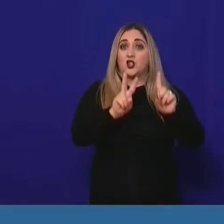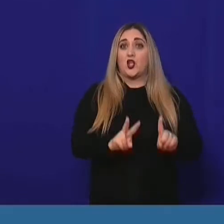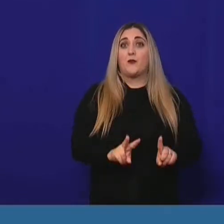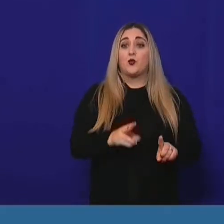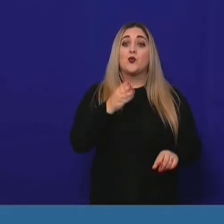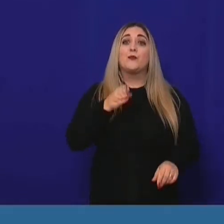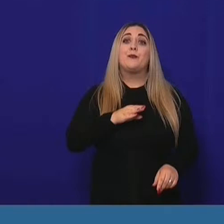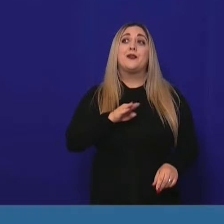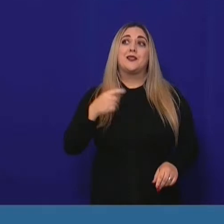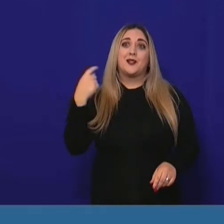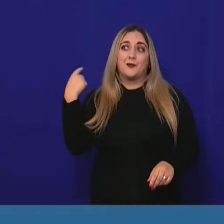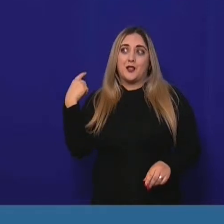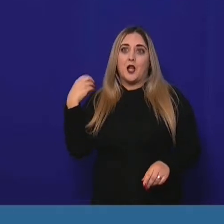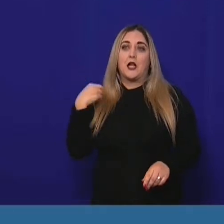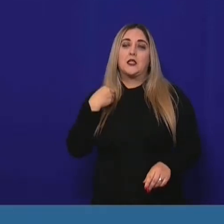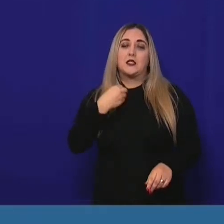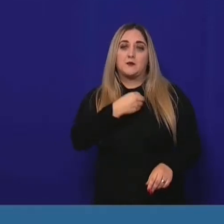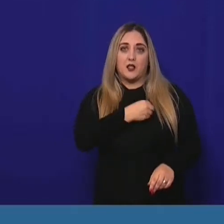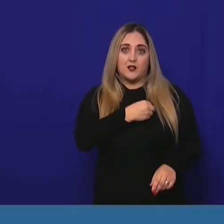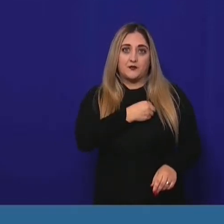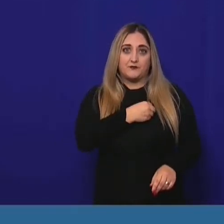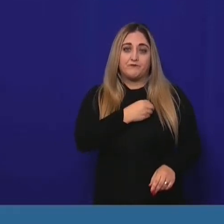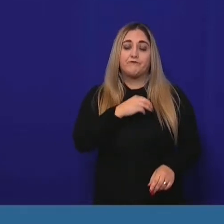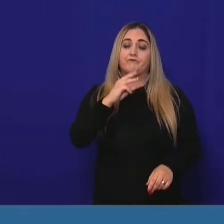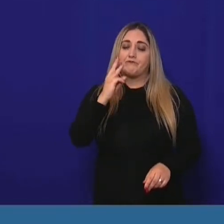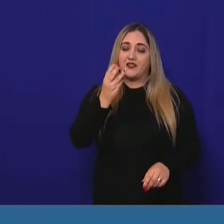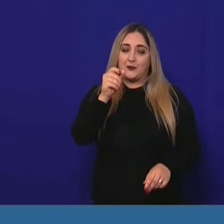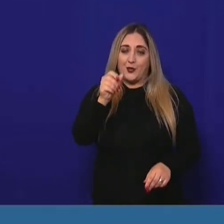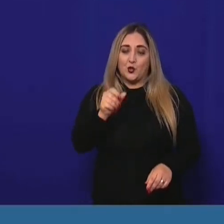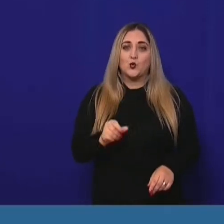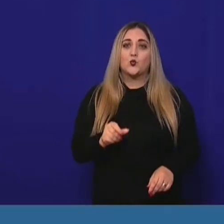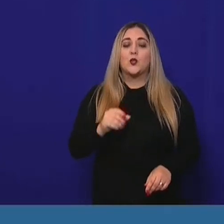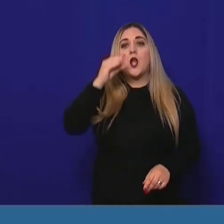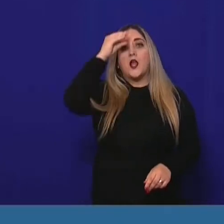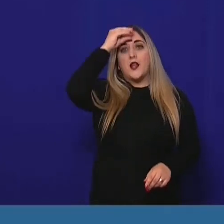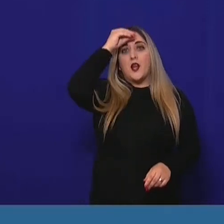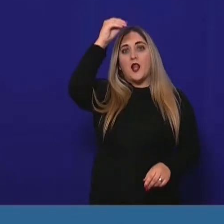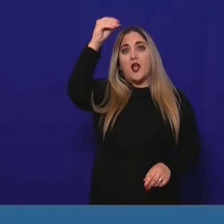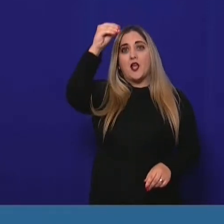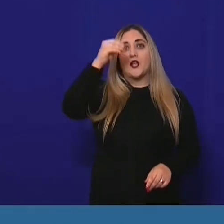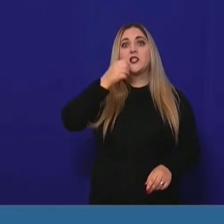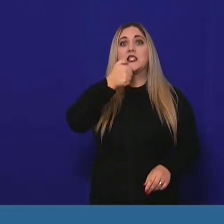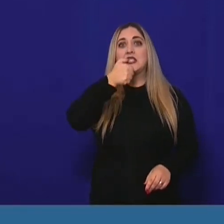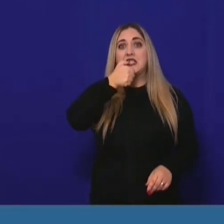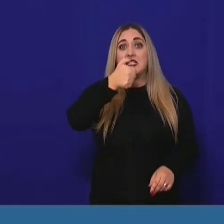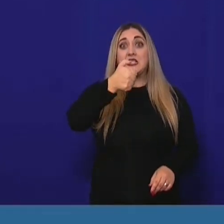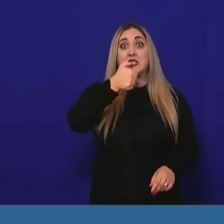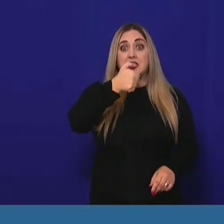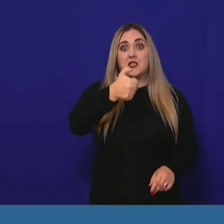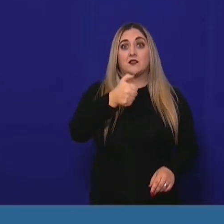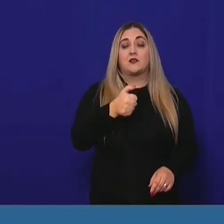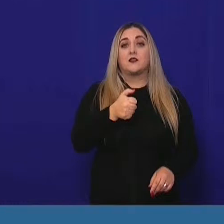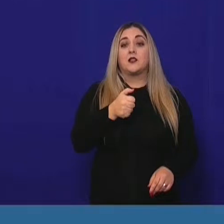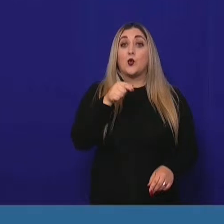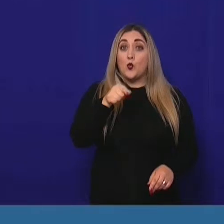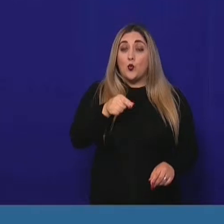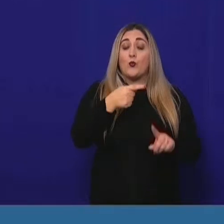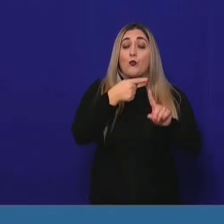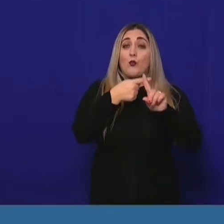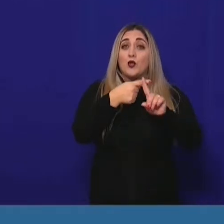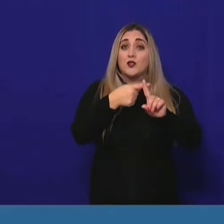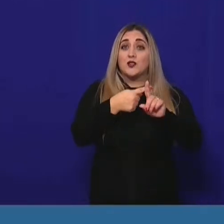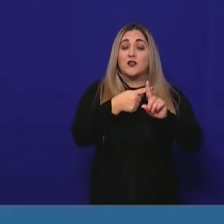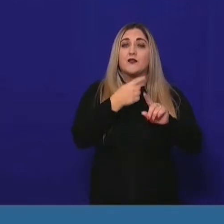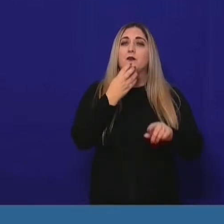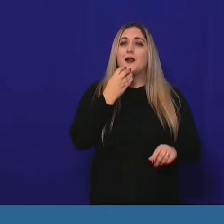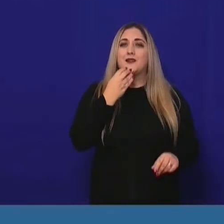mietet il-bieraħ fl-isptar Mater Dei. It-tielet każ huwa ta' raġel ta' 66 sena li kien ikkonfermat pożittiv għal